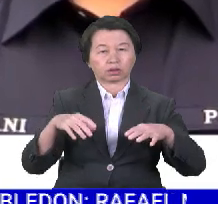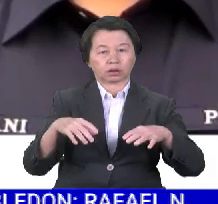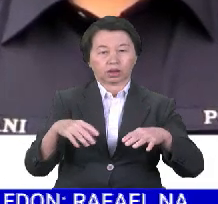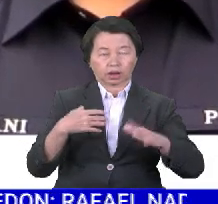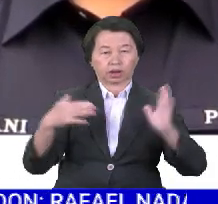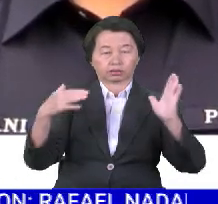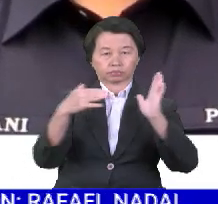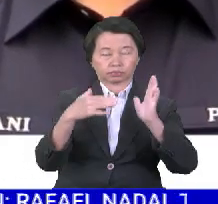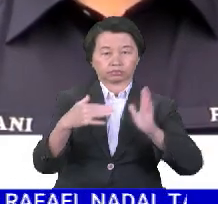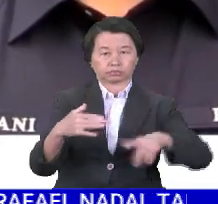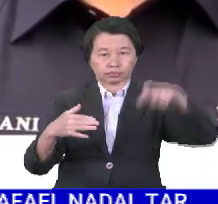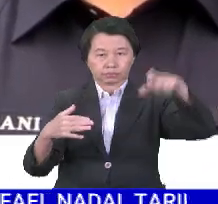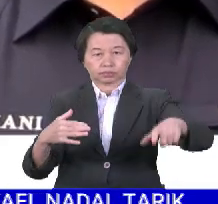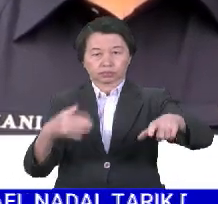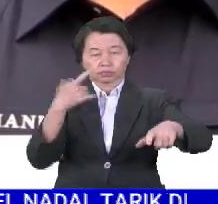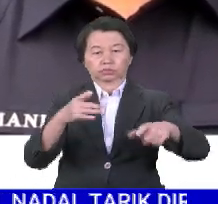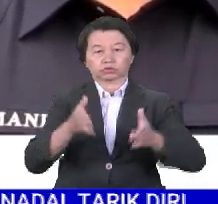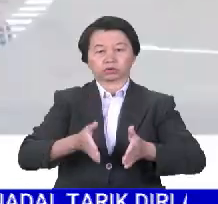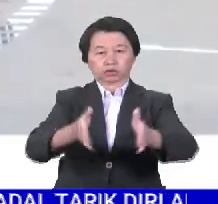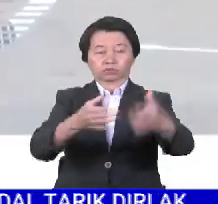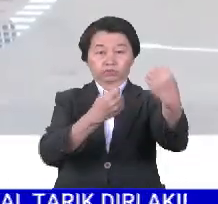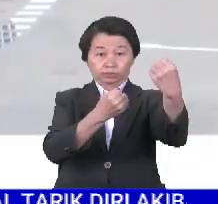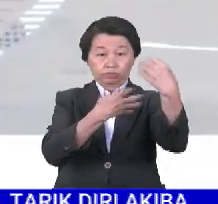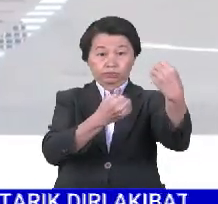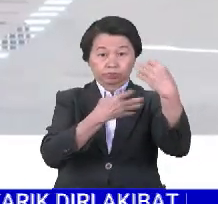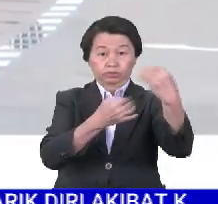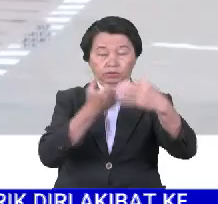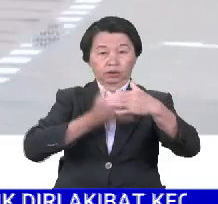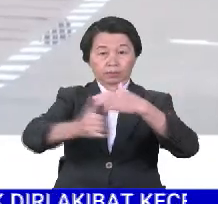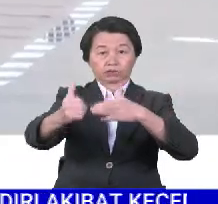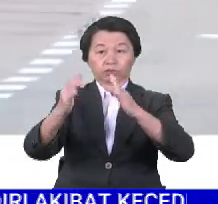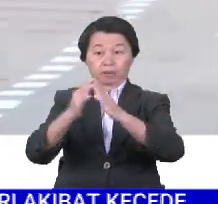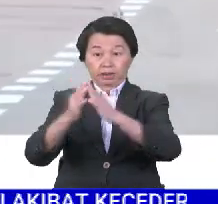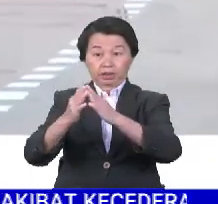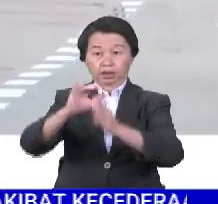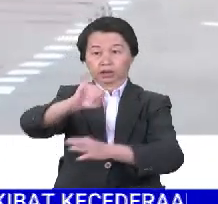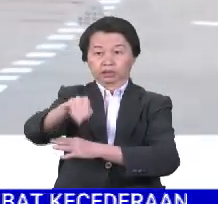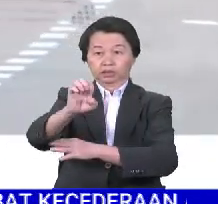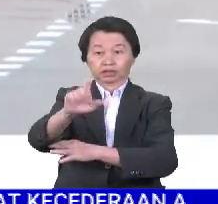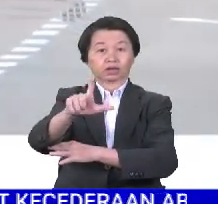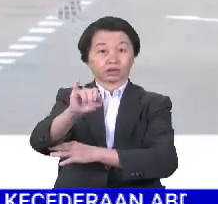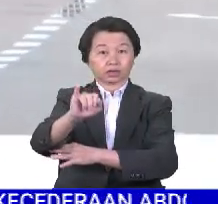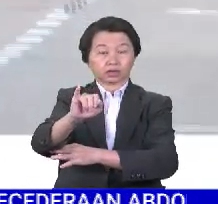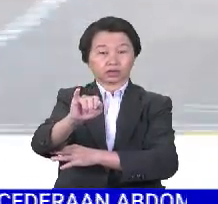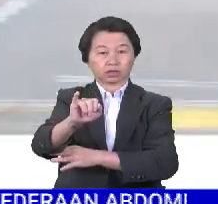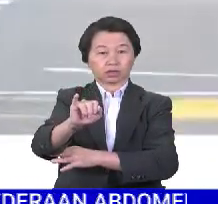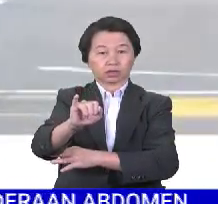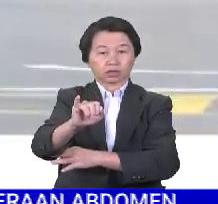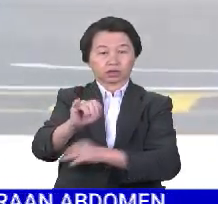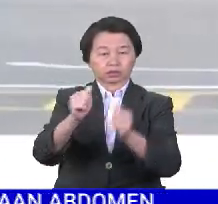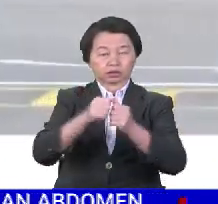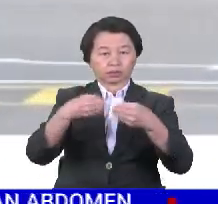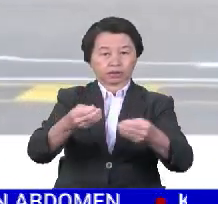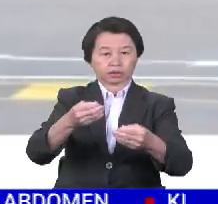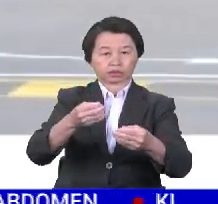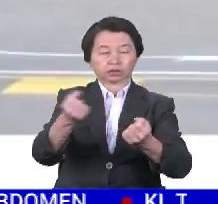penyekat penghadang untuk laluan di lampu isyarat untuk masuk Bandar Jeli, dengan kita memberi